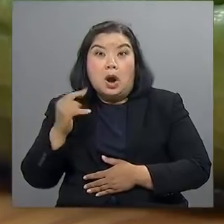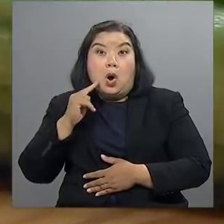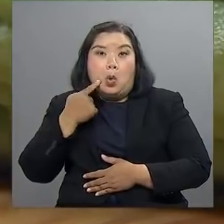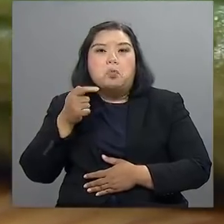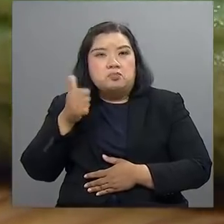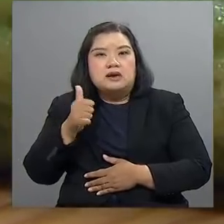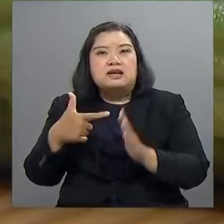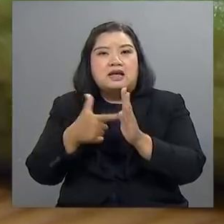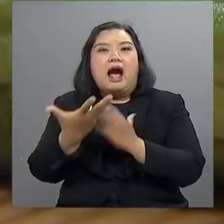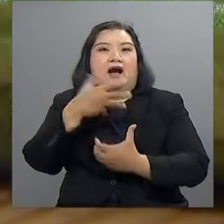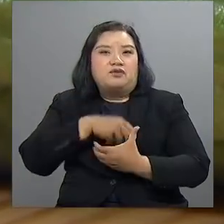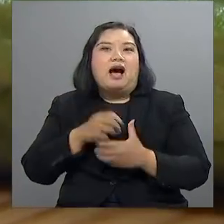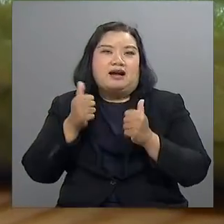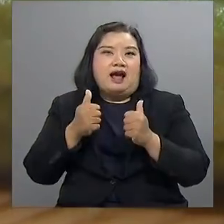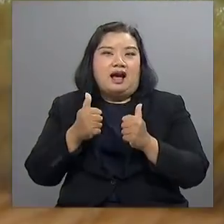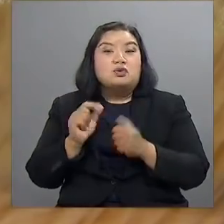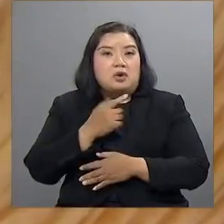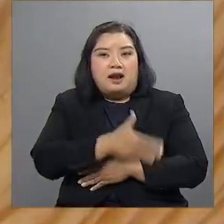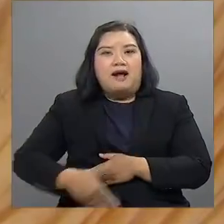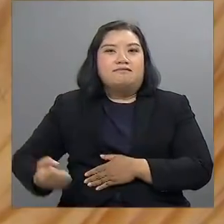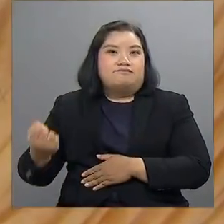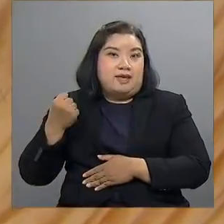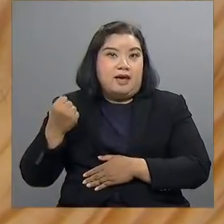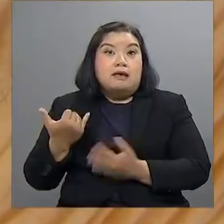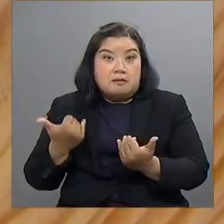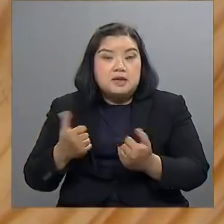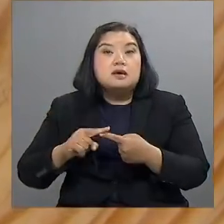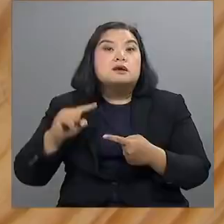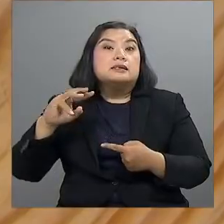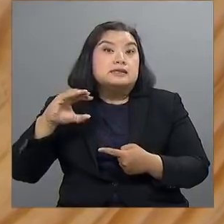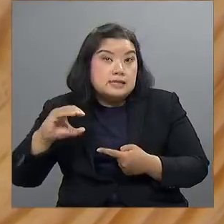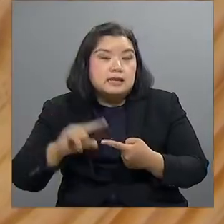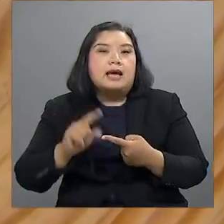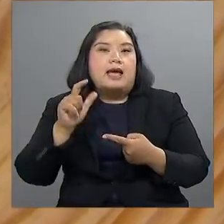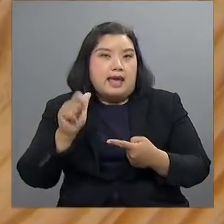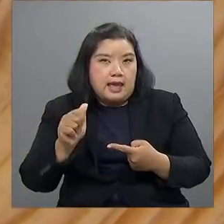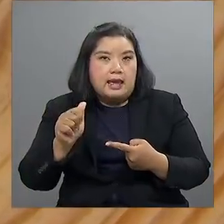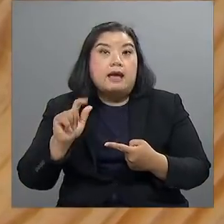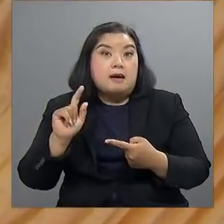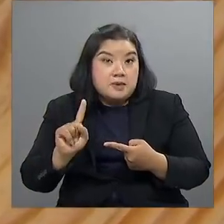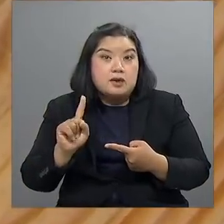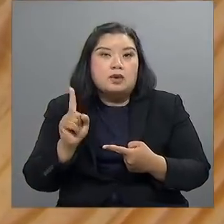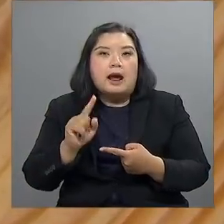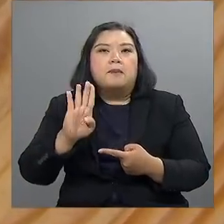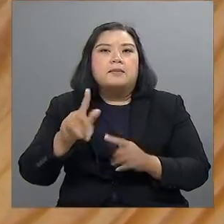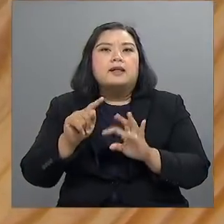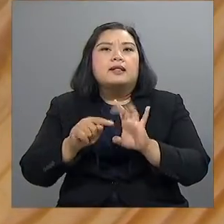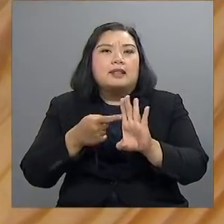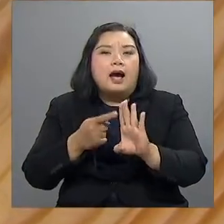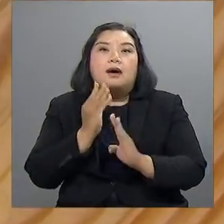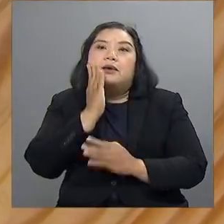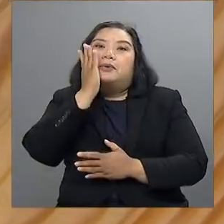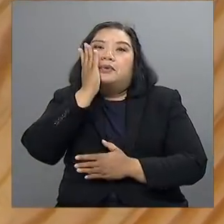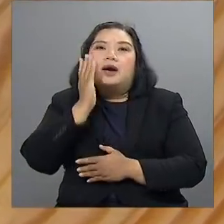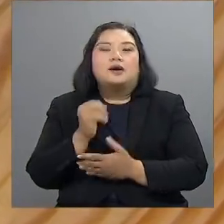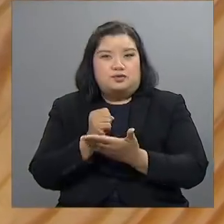อกจากจะมีวิตามินซีแล้วนะคะมะระยังอุดมไปด้วยวิตามินเอและเบต้าแคโรทีนค่ะวิตามินเอหรือเบต้าแคโรทีนนะคะเมื่อเร